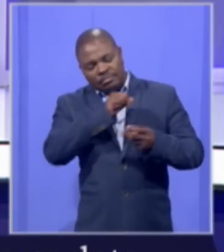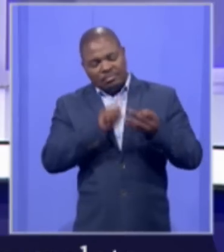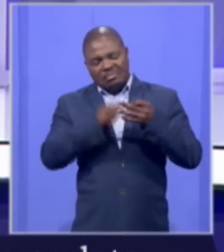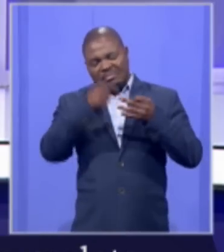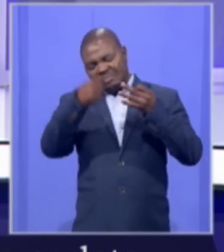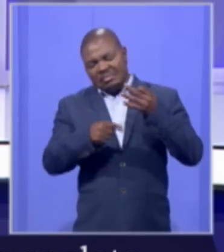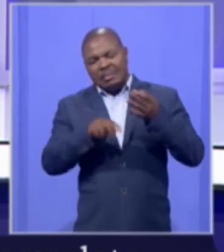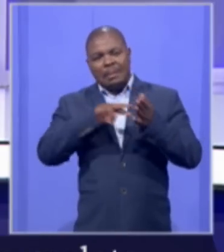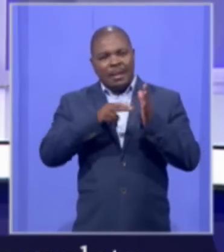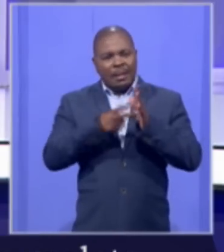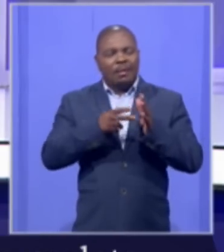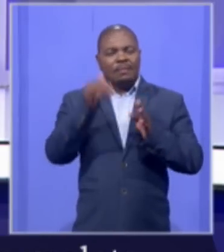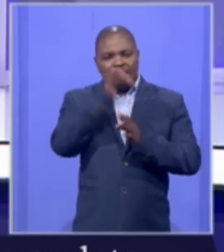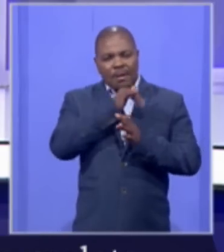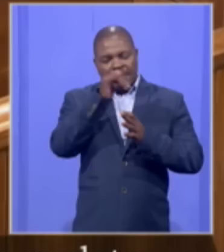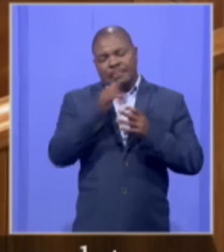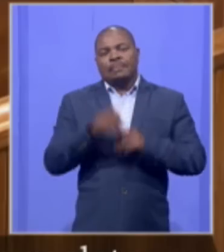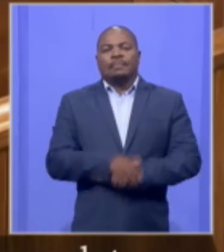bo rulagantšwego.